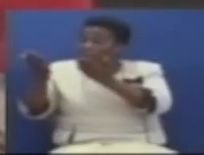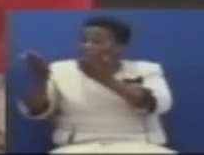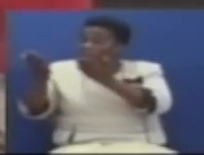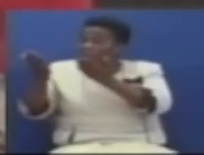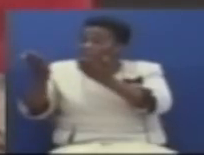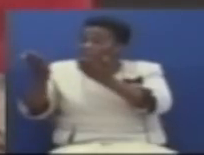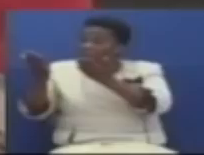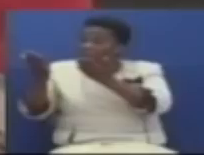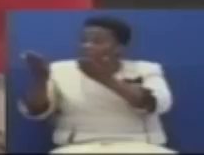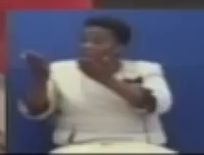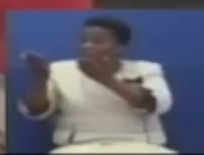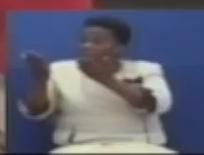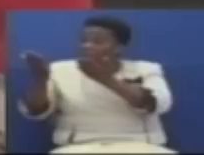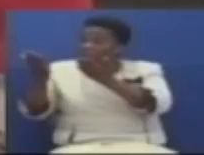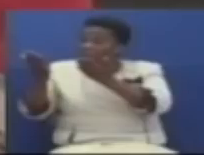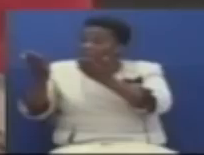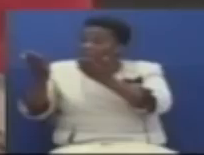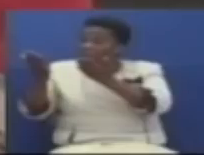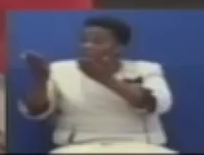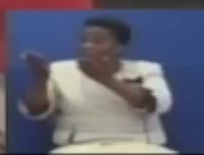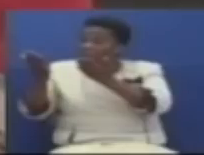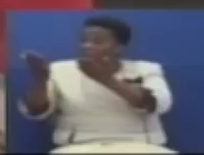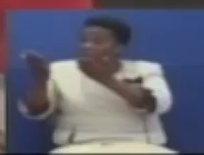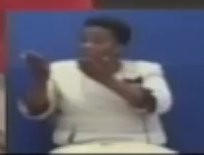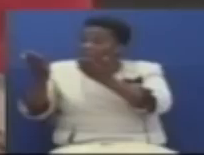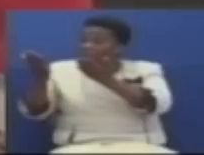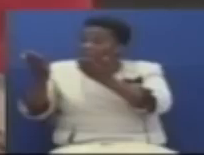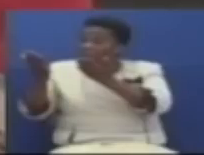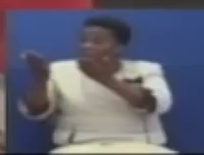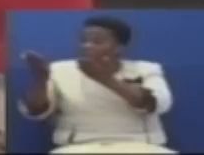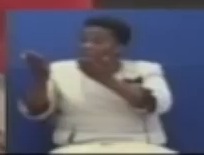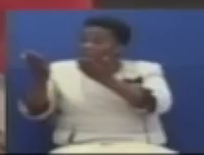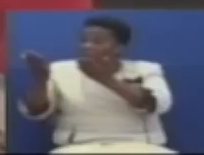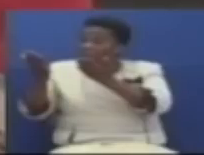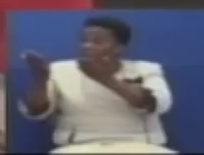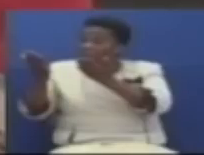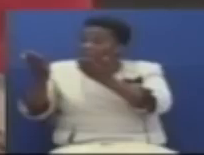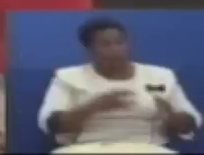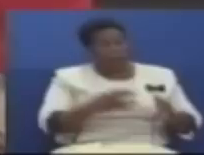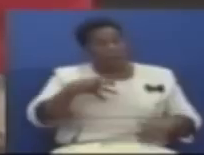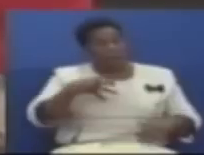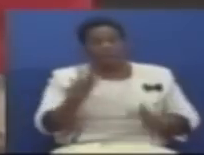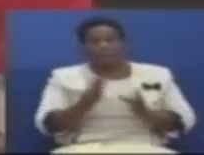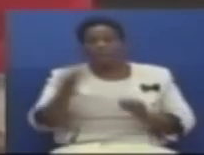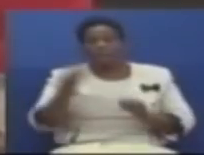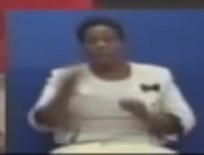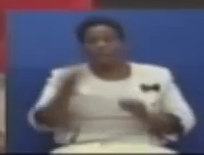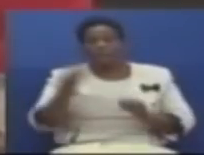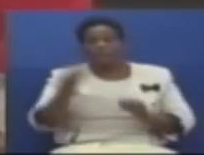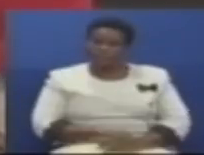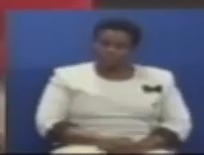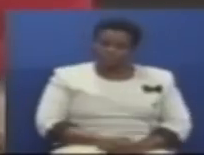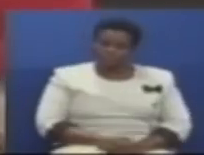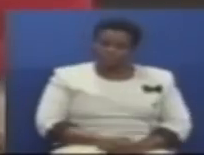Naomba sana Mheshimiwa Mpango na serikali ya Jamhuri ya Muungano wa Tanzania, serikali